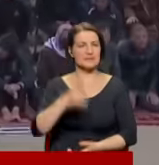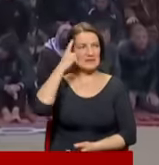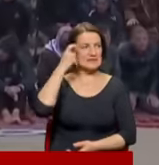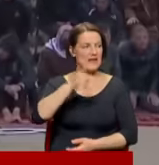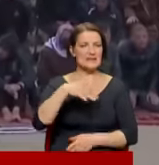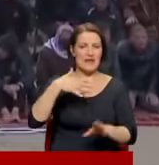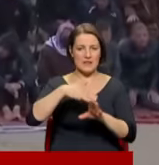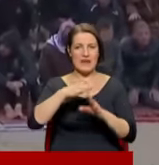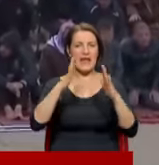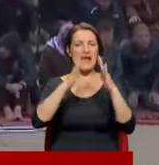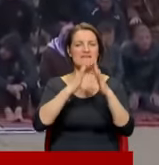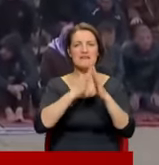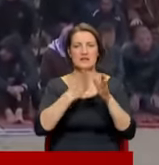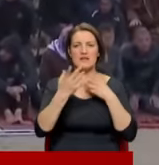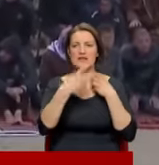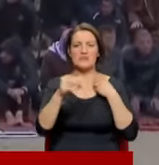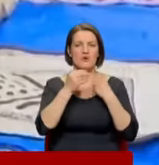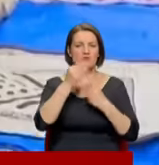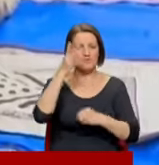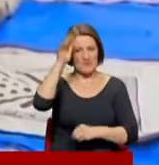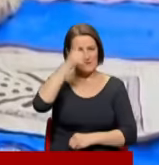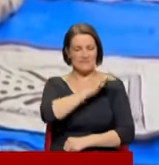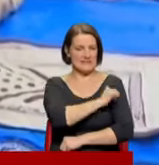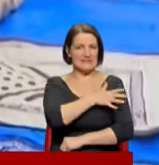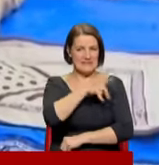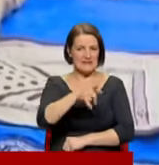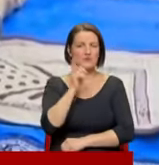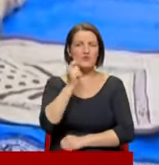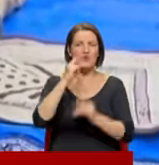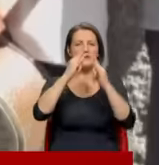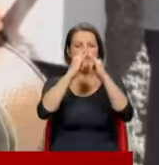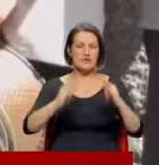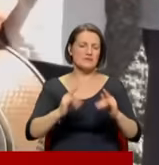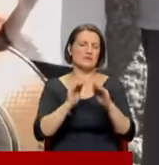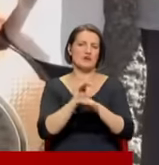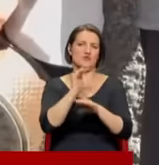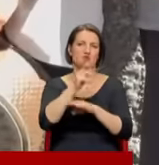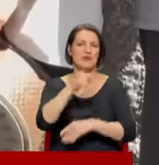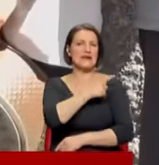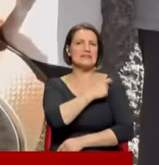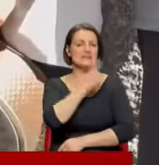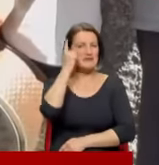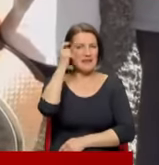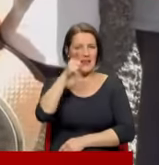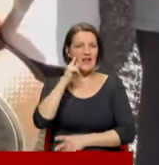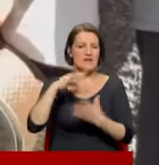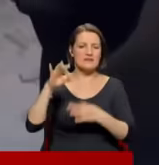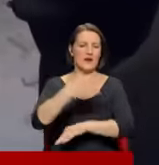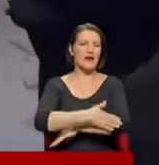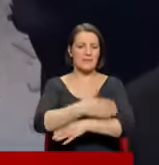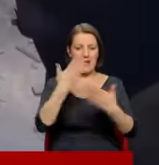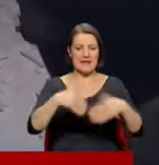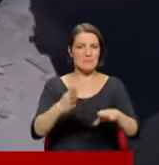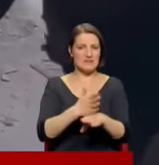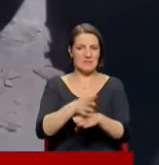İsrail saldırılarıyla evlerinden olan 2 milyon Filistinli zor şartlar altında çadır kentlerde yaşıyor. İsrail'in insani yardımları